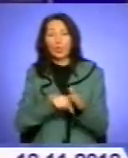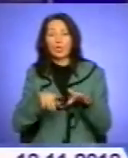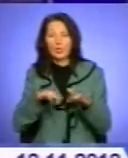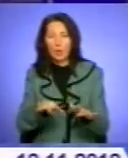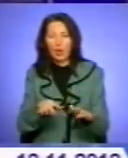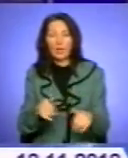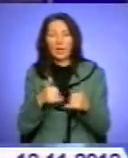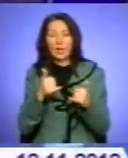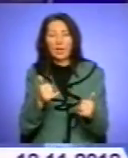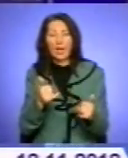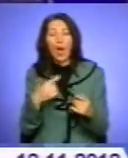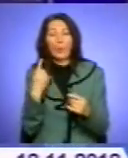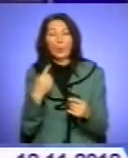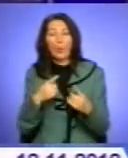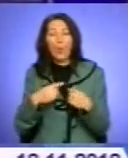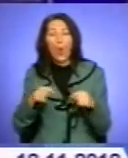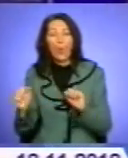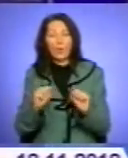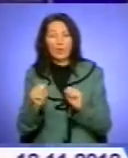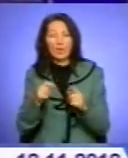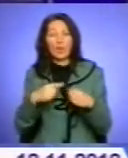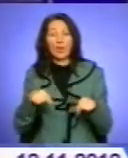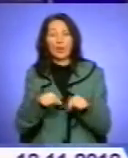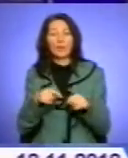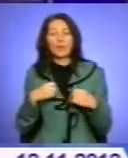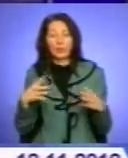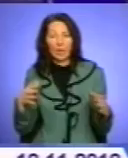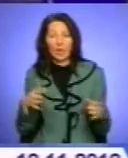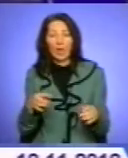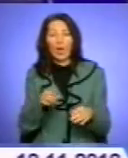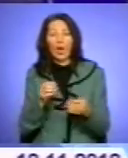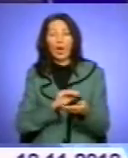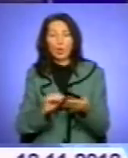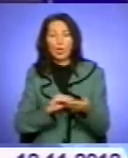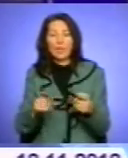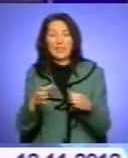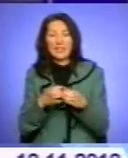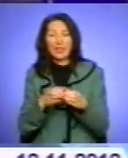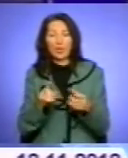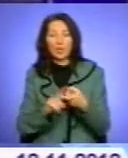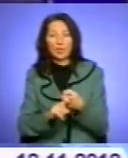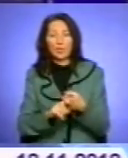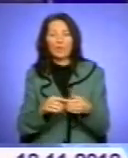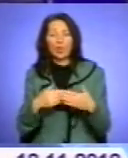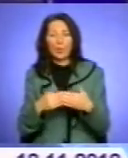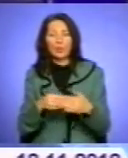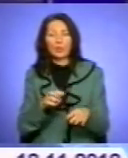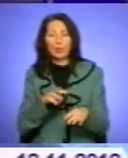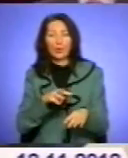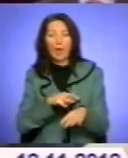них в обласному управлінні зорганізували урочистості. Сюжет сектора зв'язків з громадськістю МВС України в Тернопільській